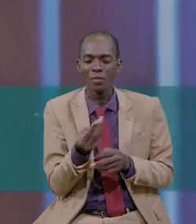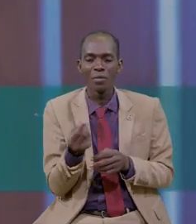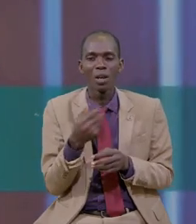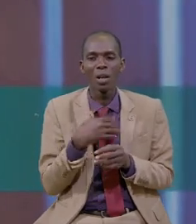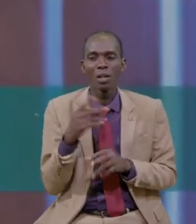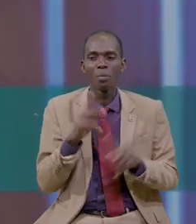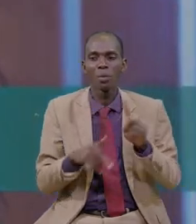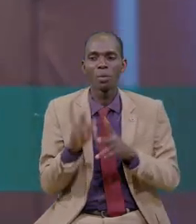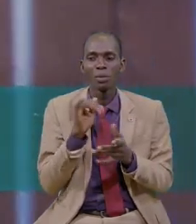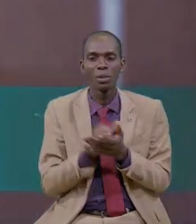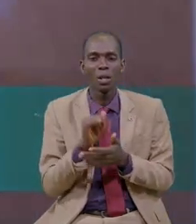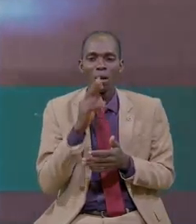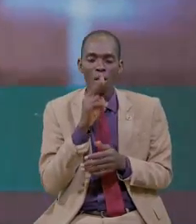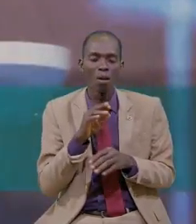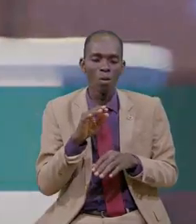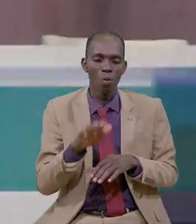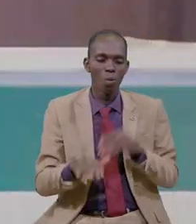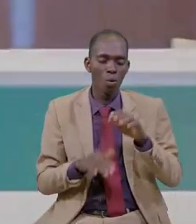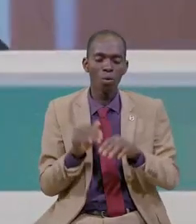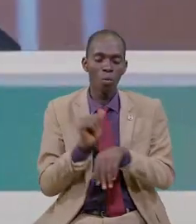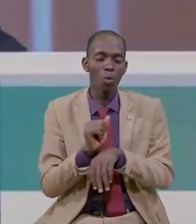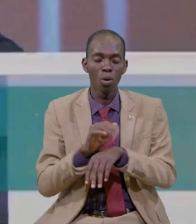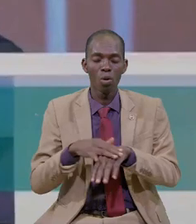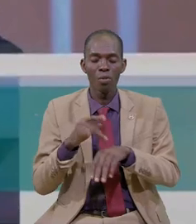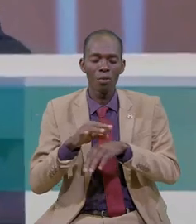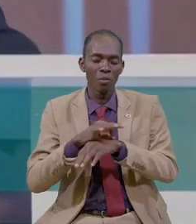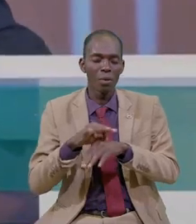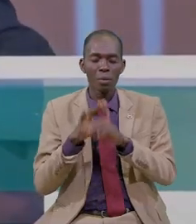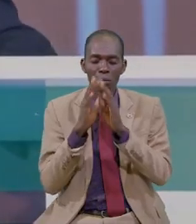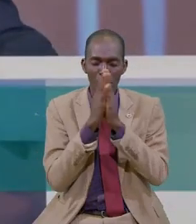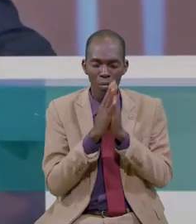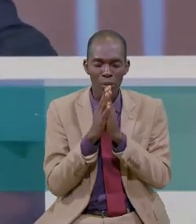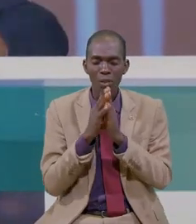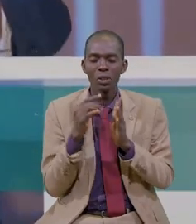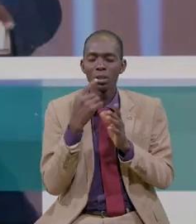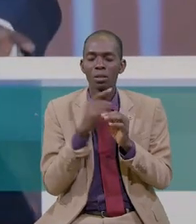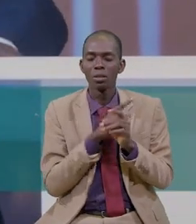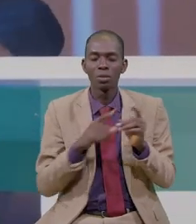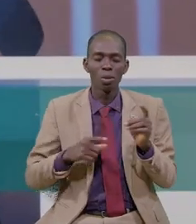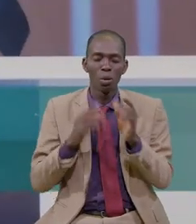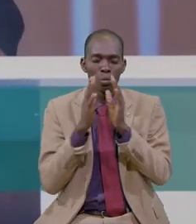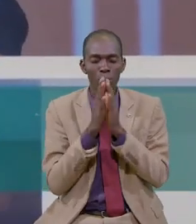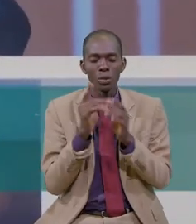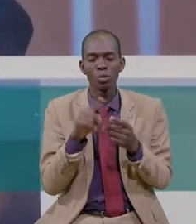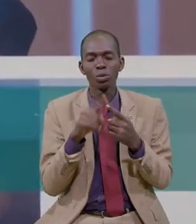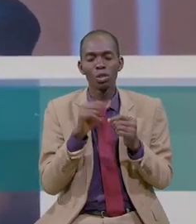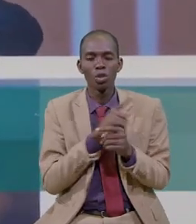peu. Et ceux qui travaillent dans les champs, ils sont très peu en ont prié le maître de la